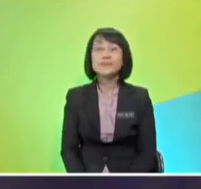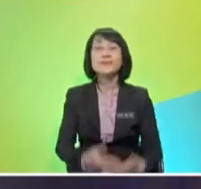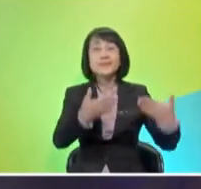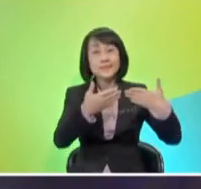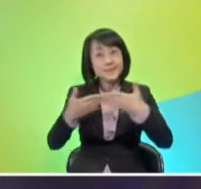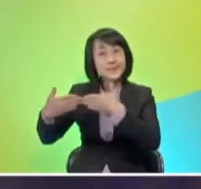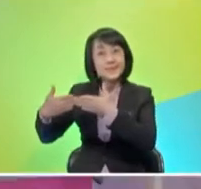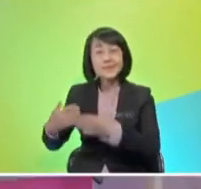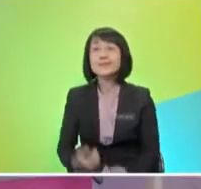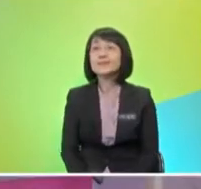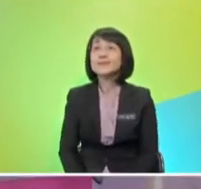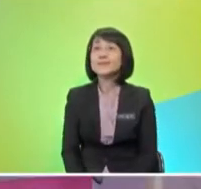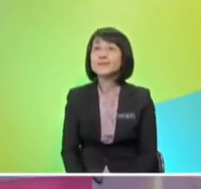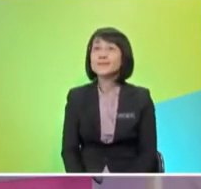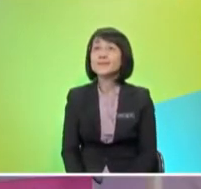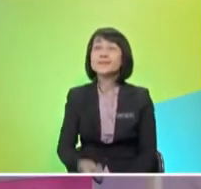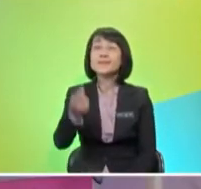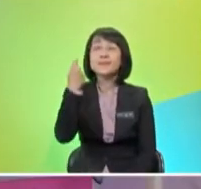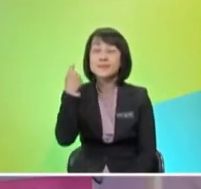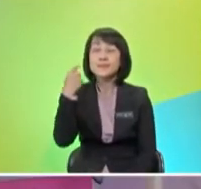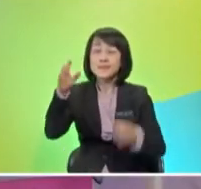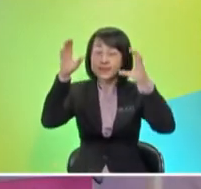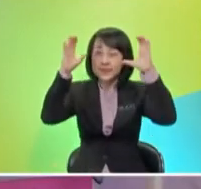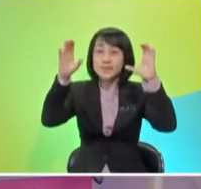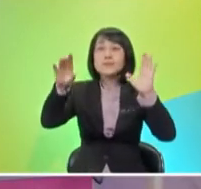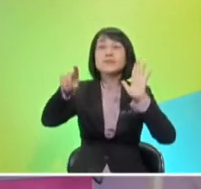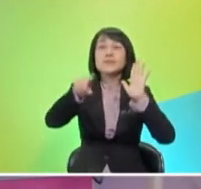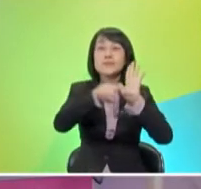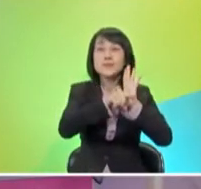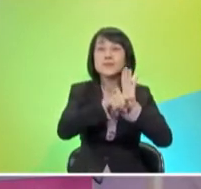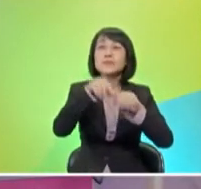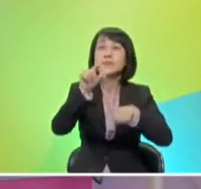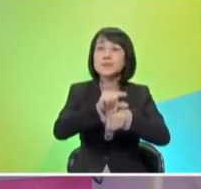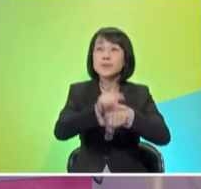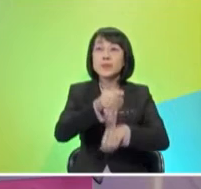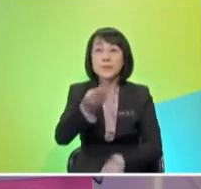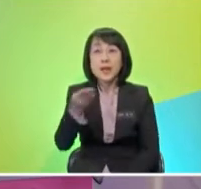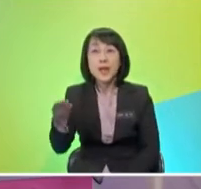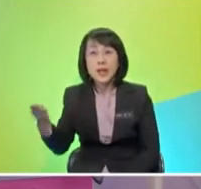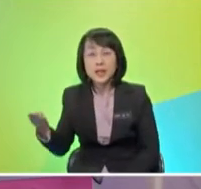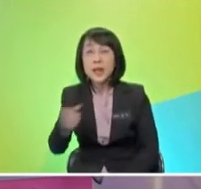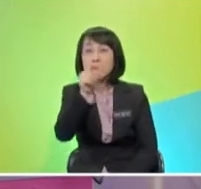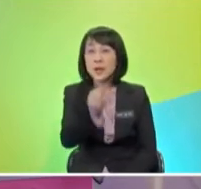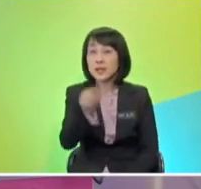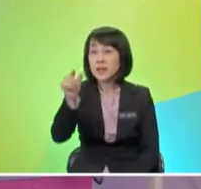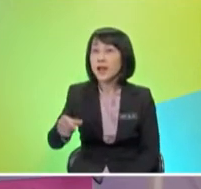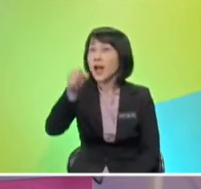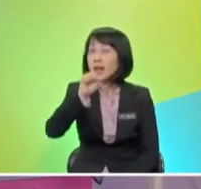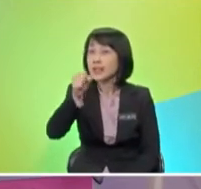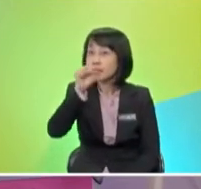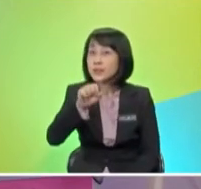Sebenarnya tadi Cikgu menolak menggunakan bahan maujud udah menggunakan batang es krim dan juga